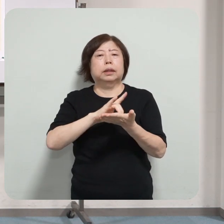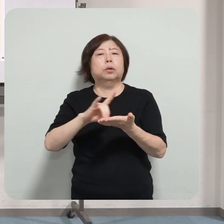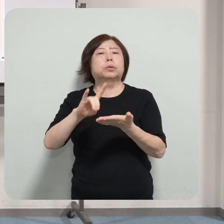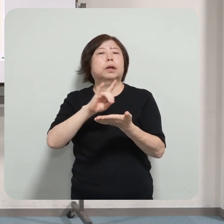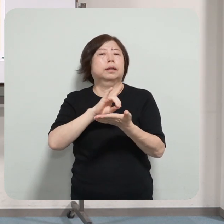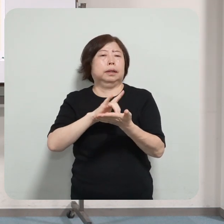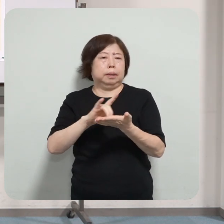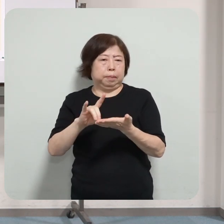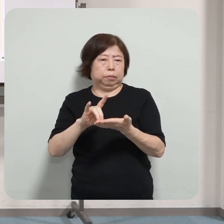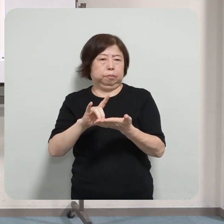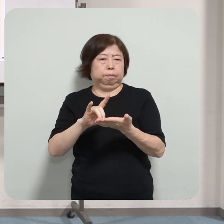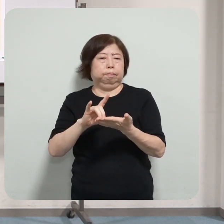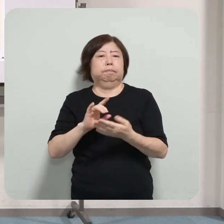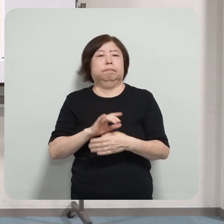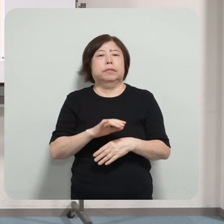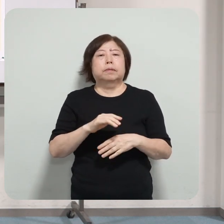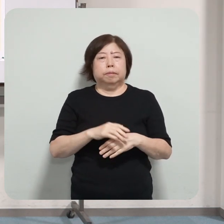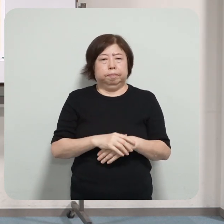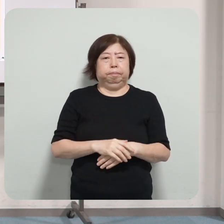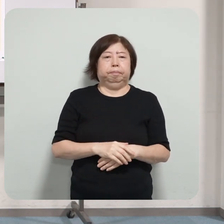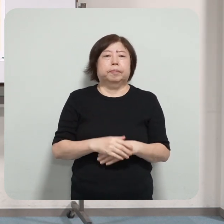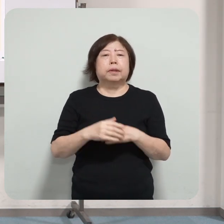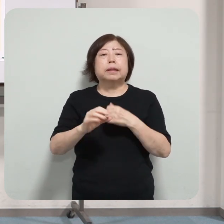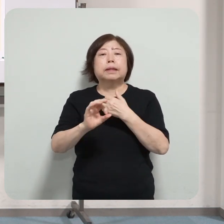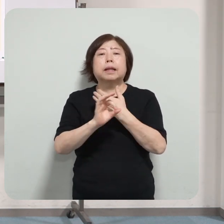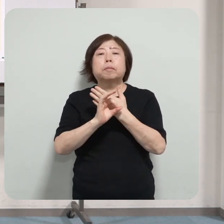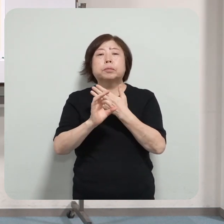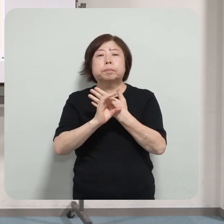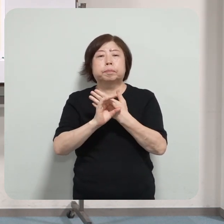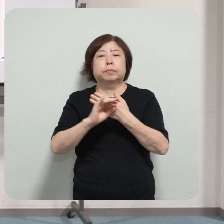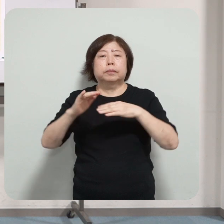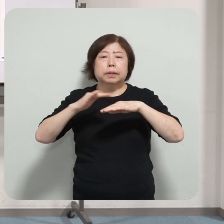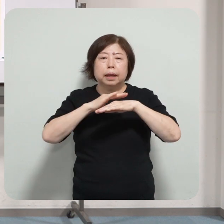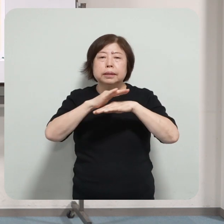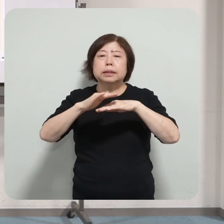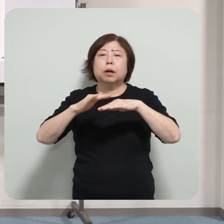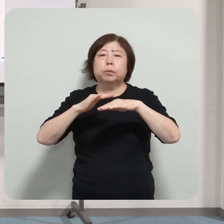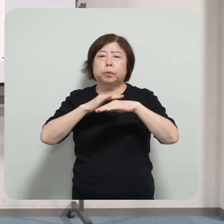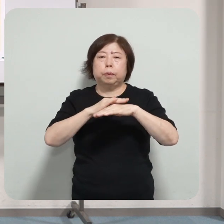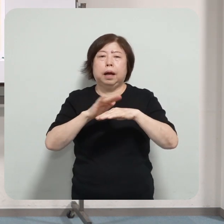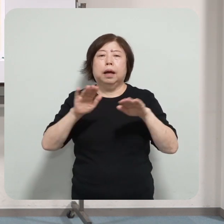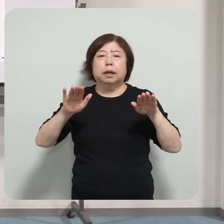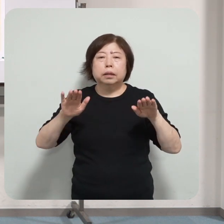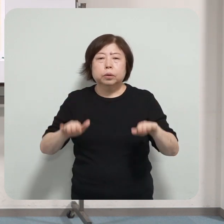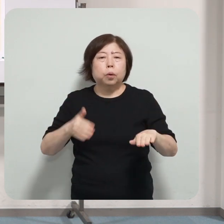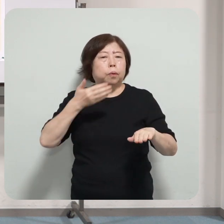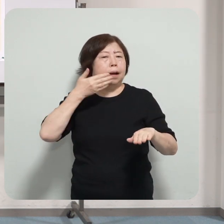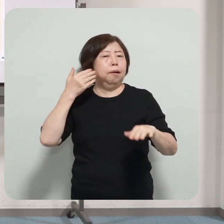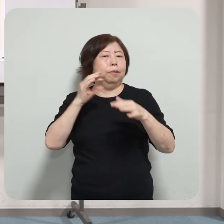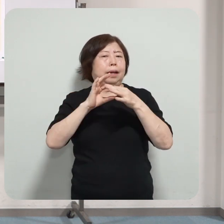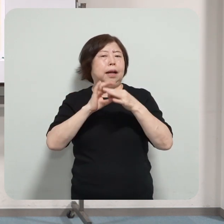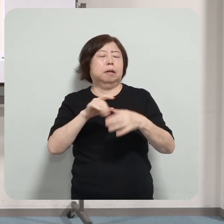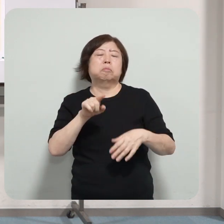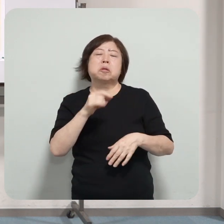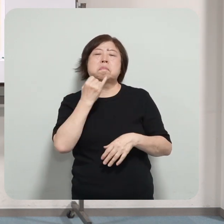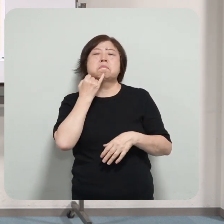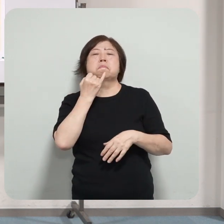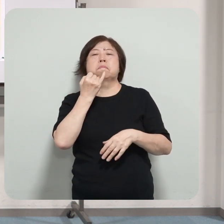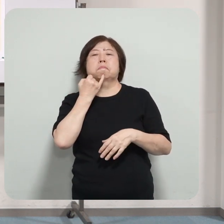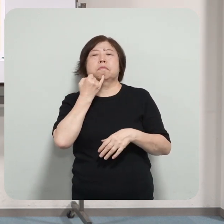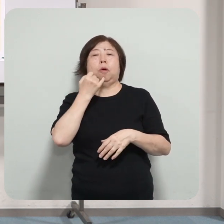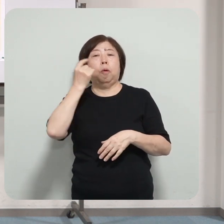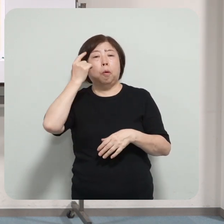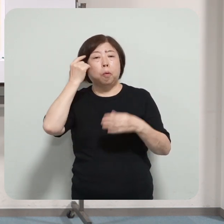食事もできるだけ気を使って、行っています。多分大事なことは今日青だから、それ